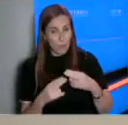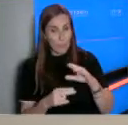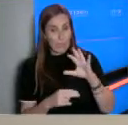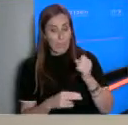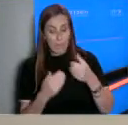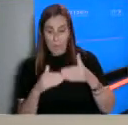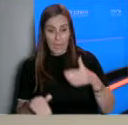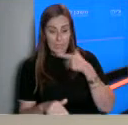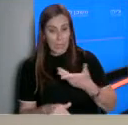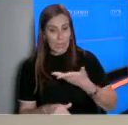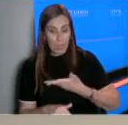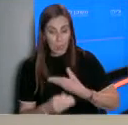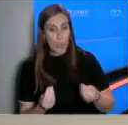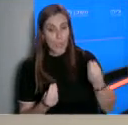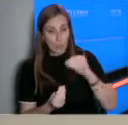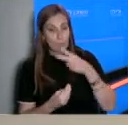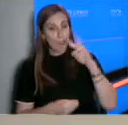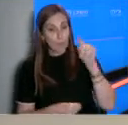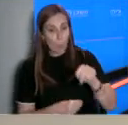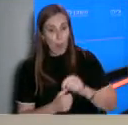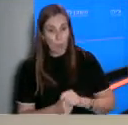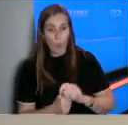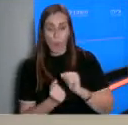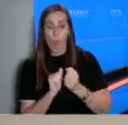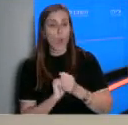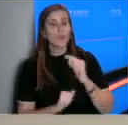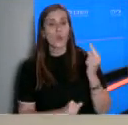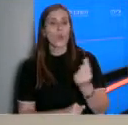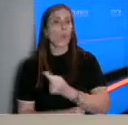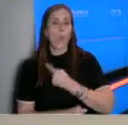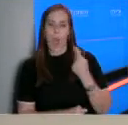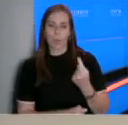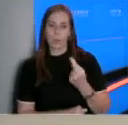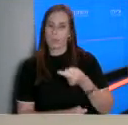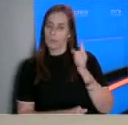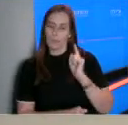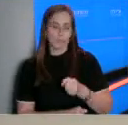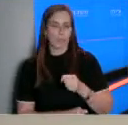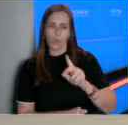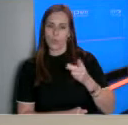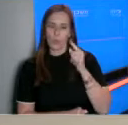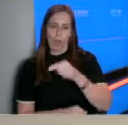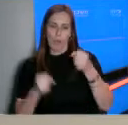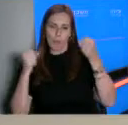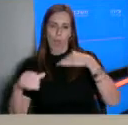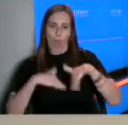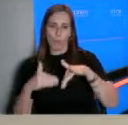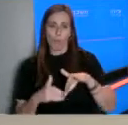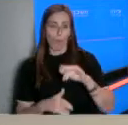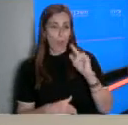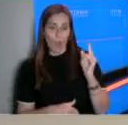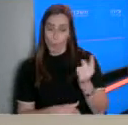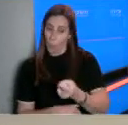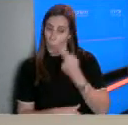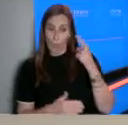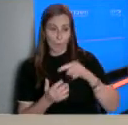האם נכי ישראל יקבלו את התוספת שהובטחה להם, או שכולנו צריכים לצאת שוב אל הרחובות? ובכולנו